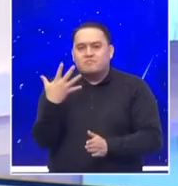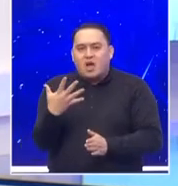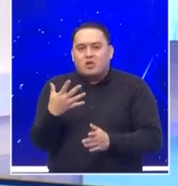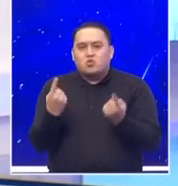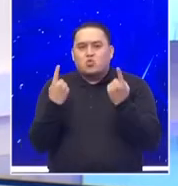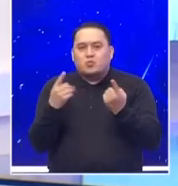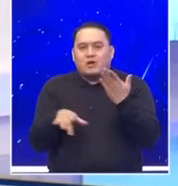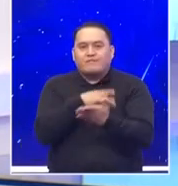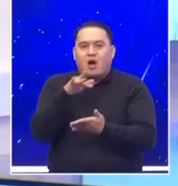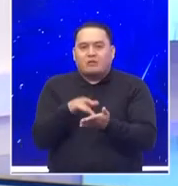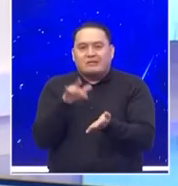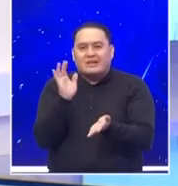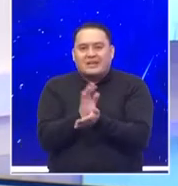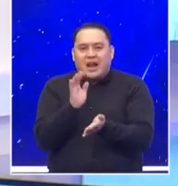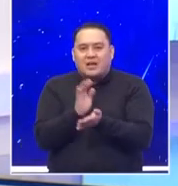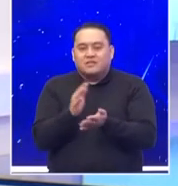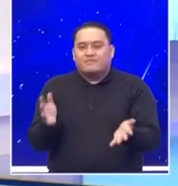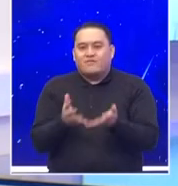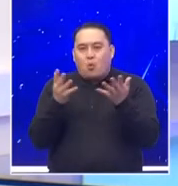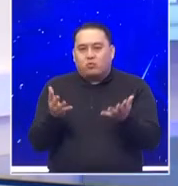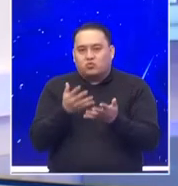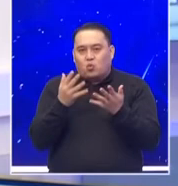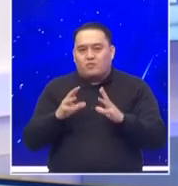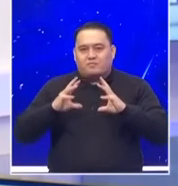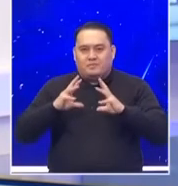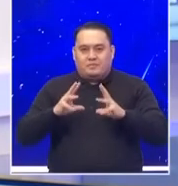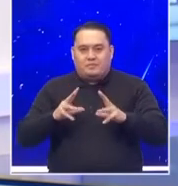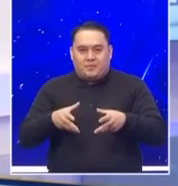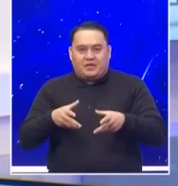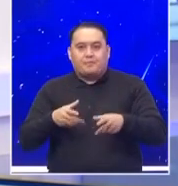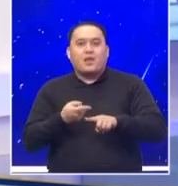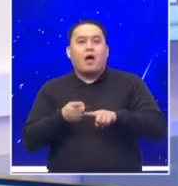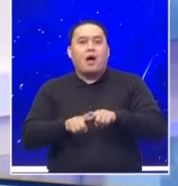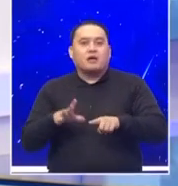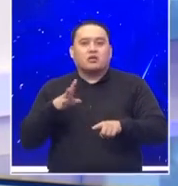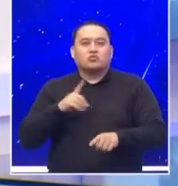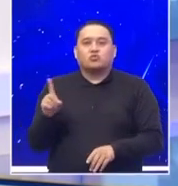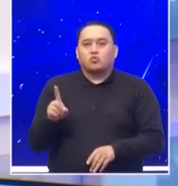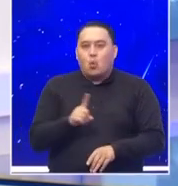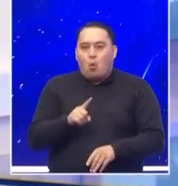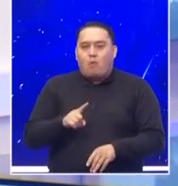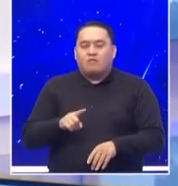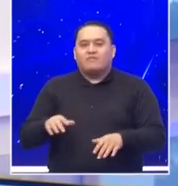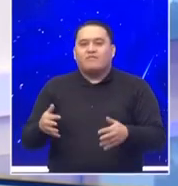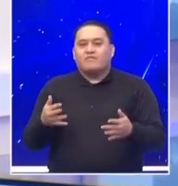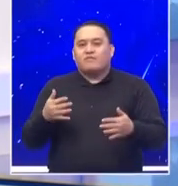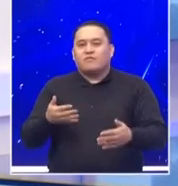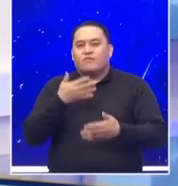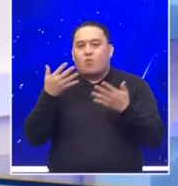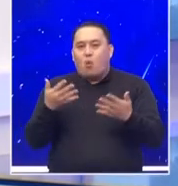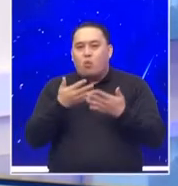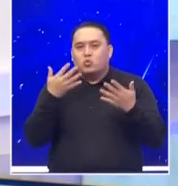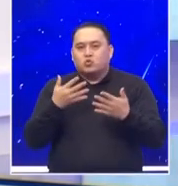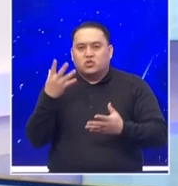городов самым грязным воздухом на земном шаре в рейтинге world air quality это означает что в атмосфере серьезное превышение